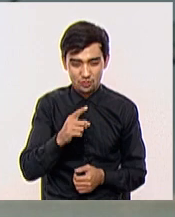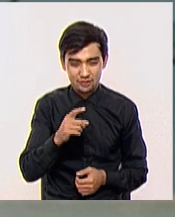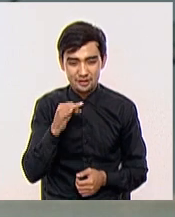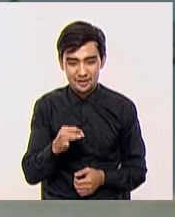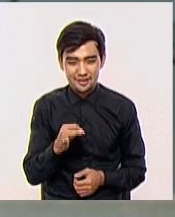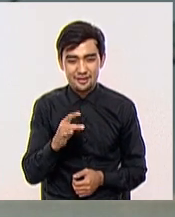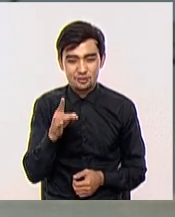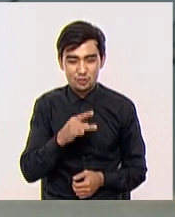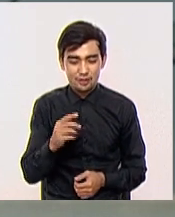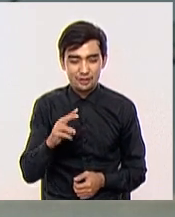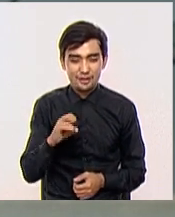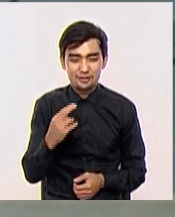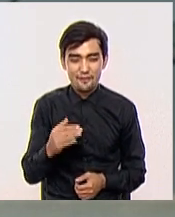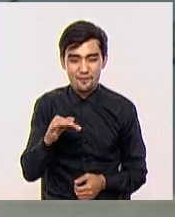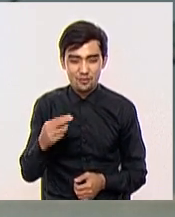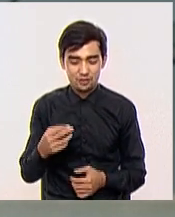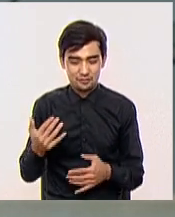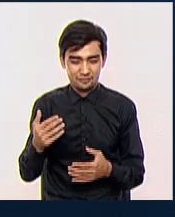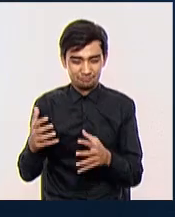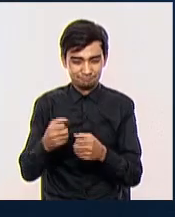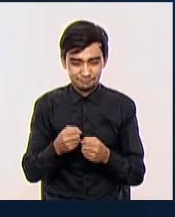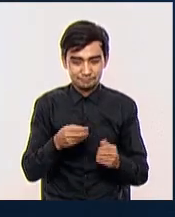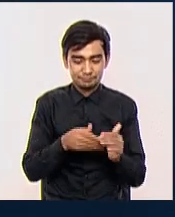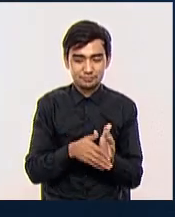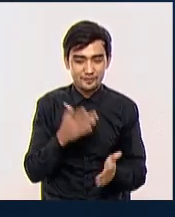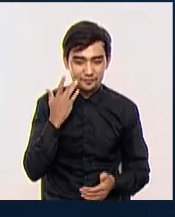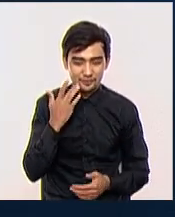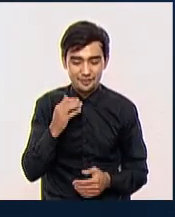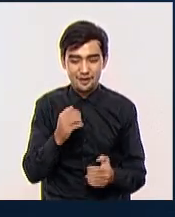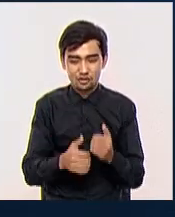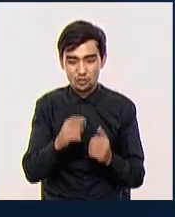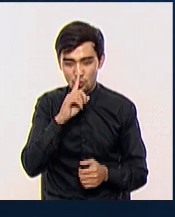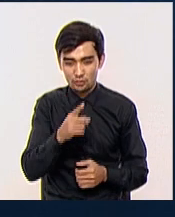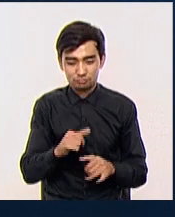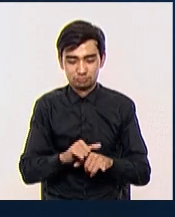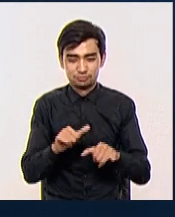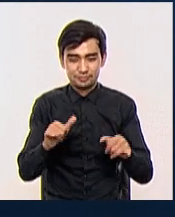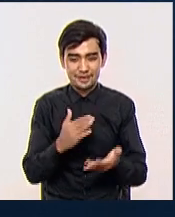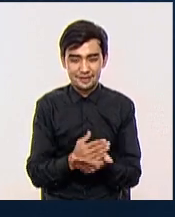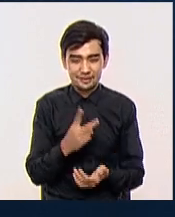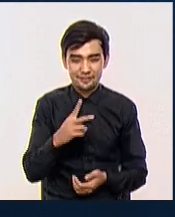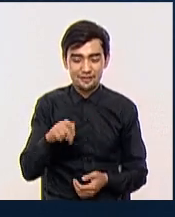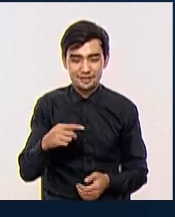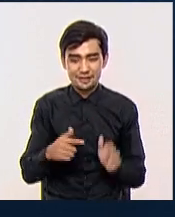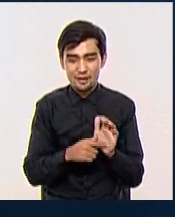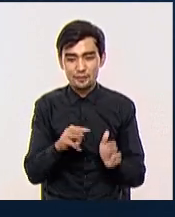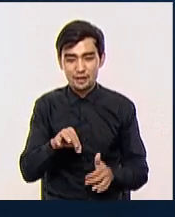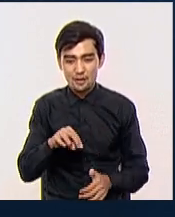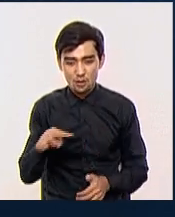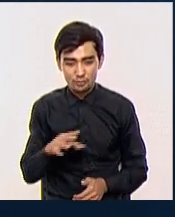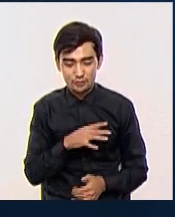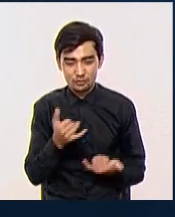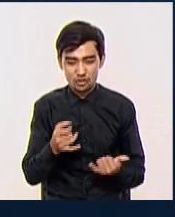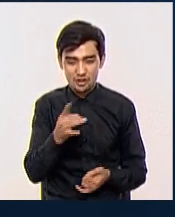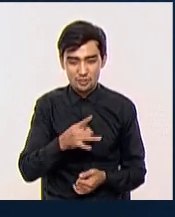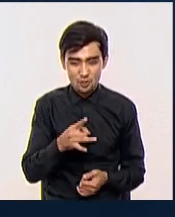бюджетке ұлттық қордан жұмсалып отырады. Енді жылдан жылға ұлғайып жатқан ол 2,7 триллион теңге қазір